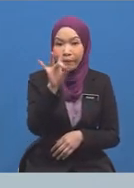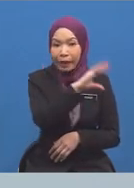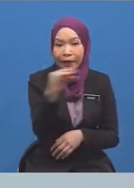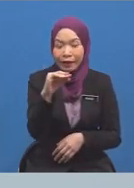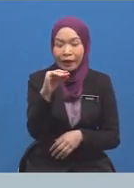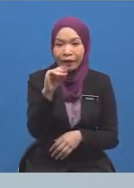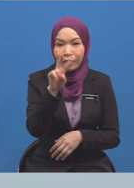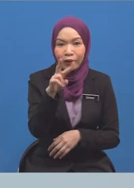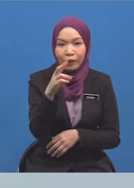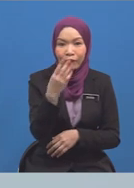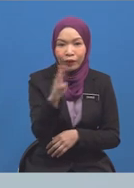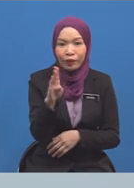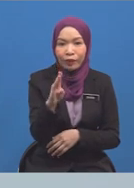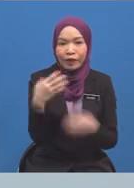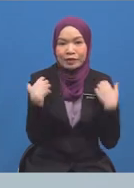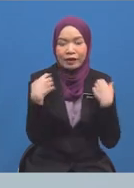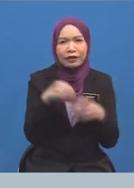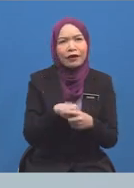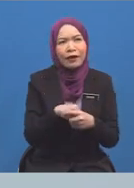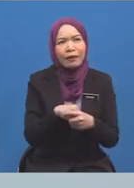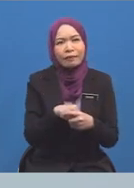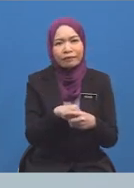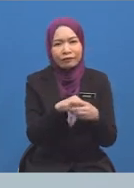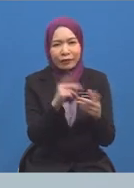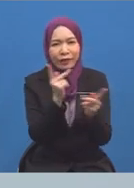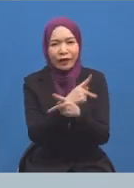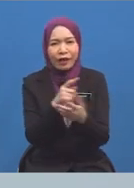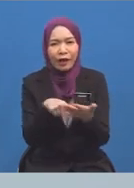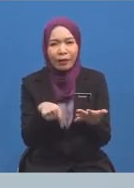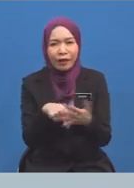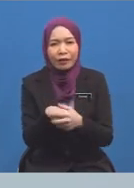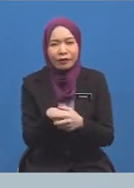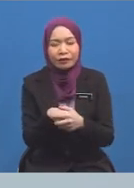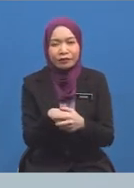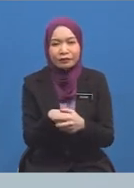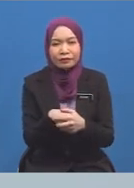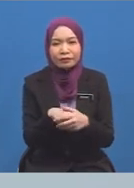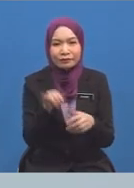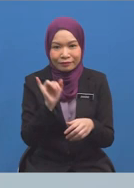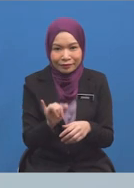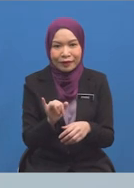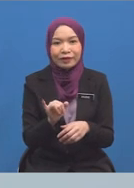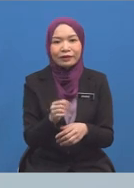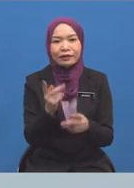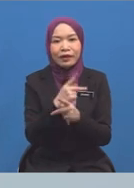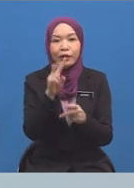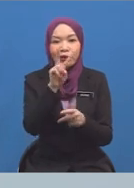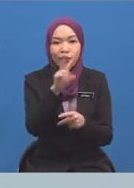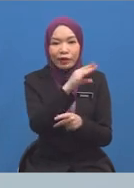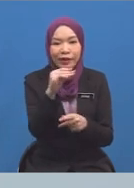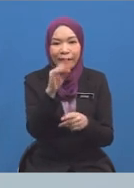apa ya ya betul ada dalam cv2 dan cv4